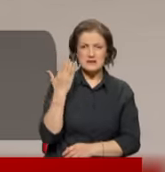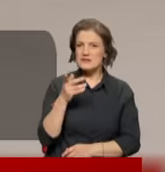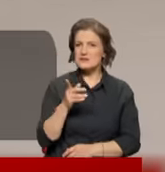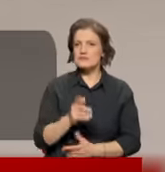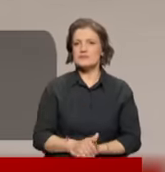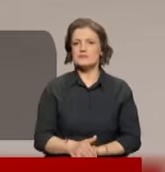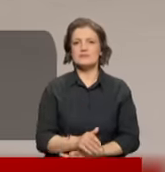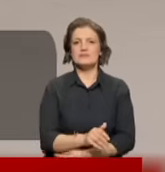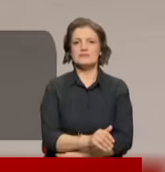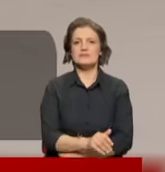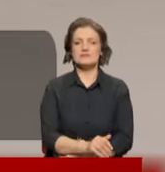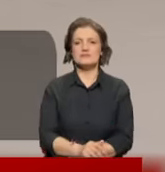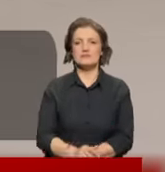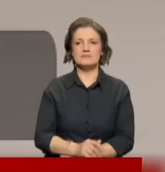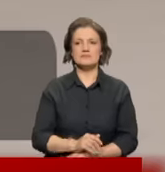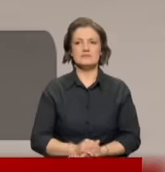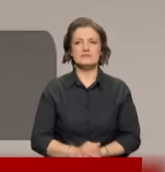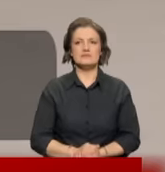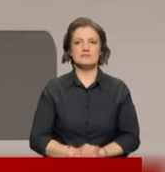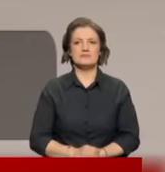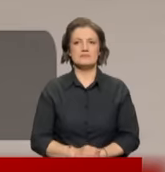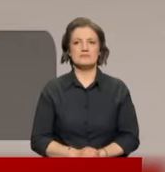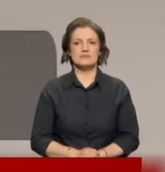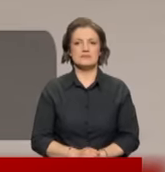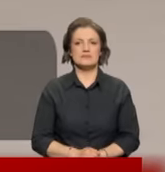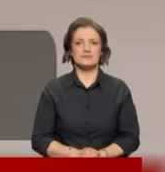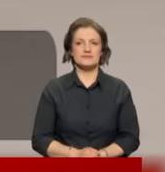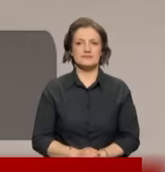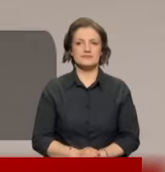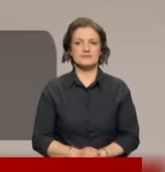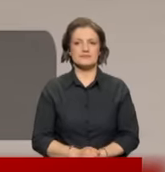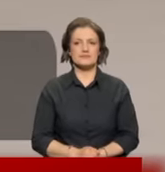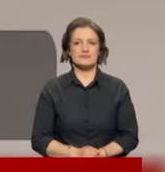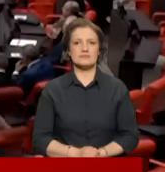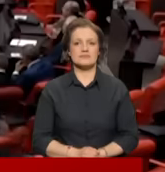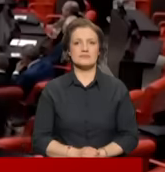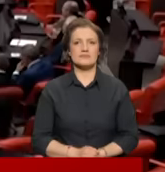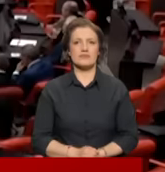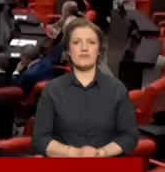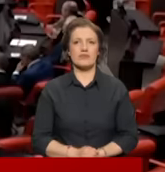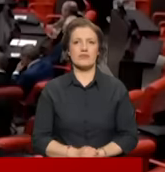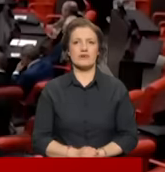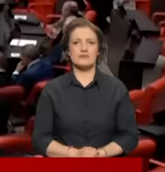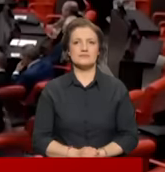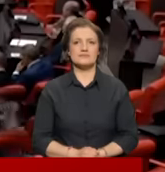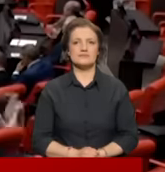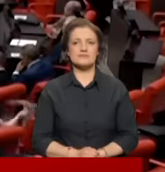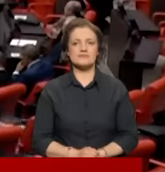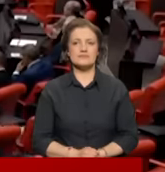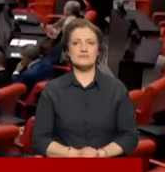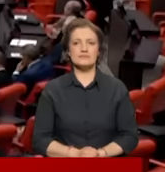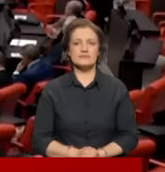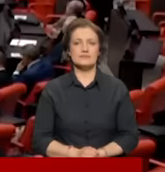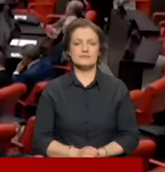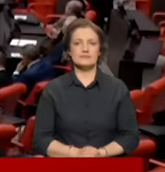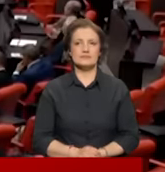sızlasın? Gerçekten bunu mu söylediniz? Tebrik ediyorum, millete havale ediyorum. Nasıl